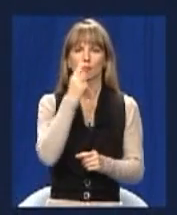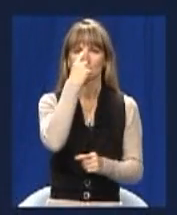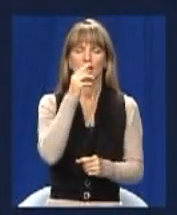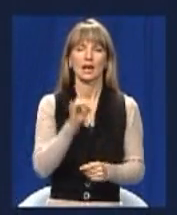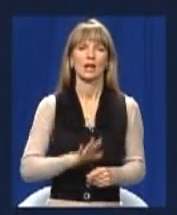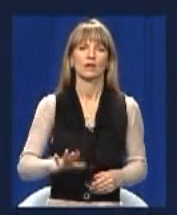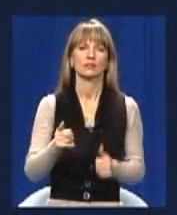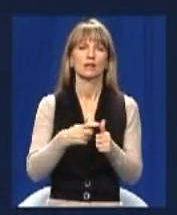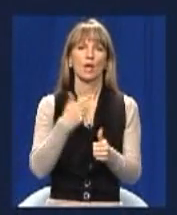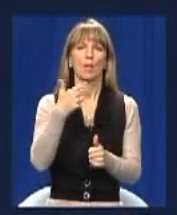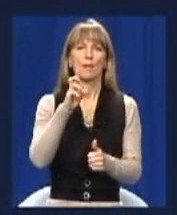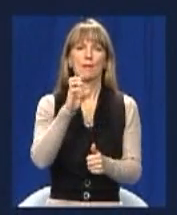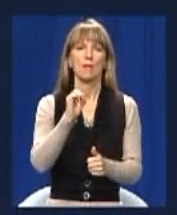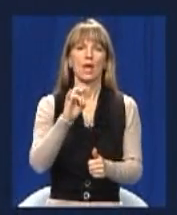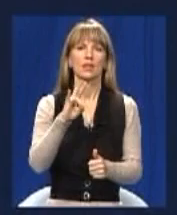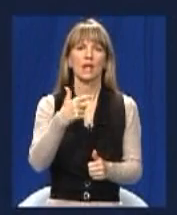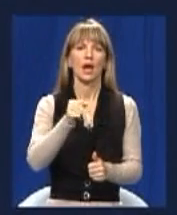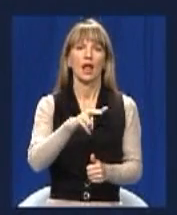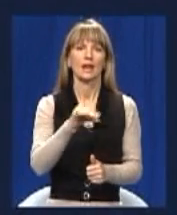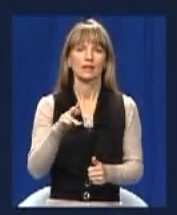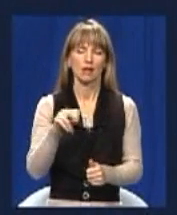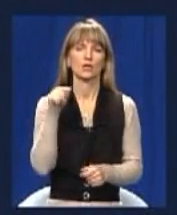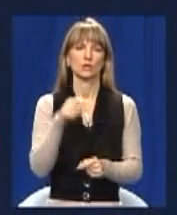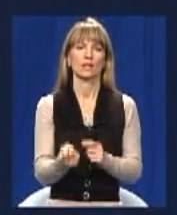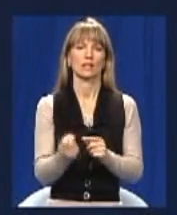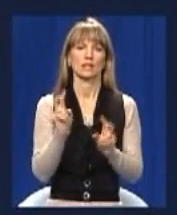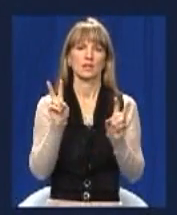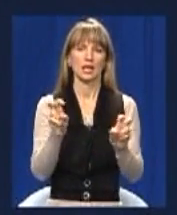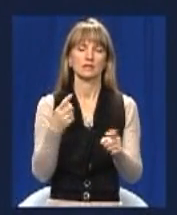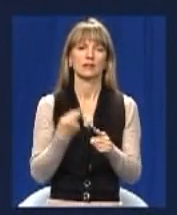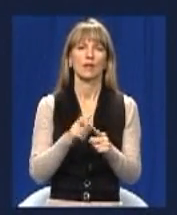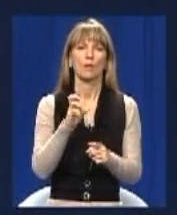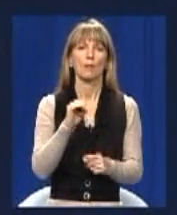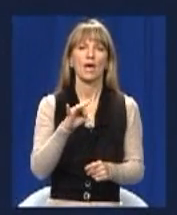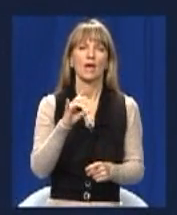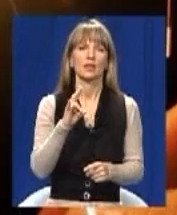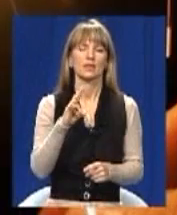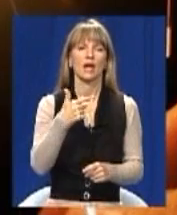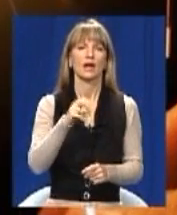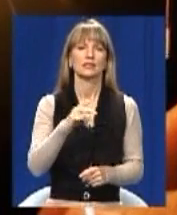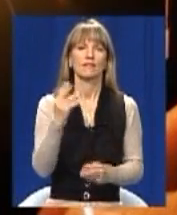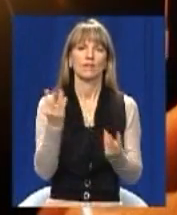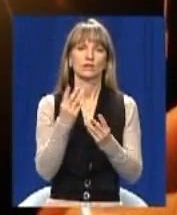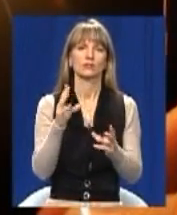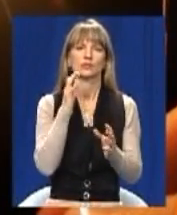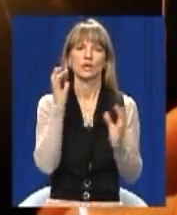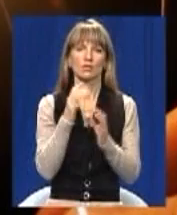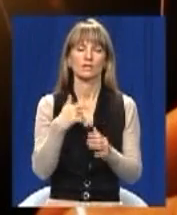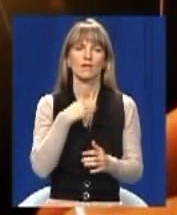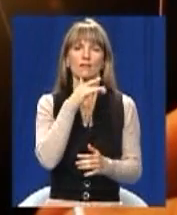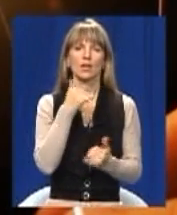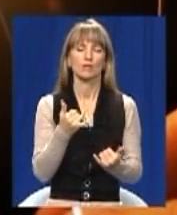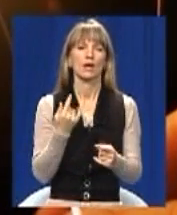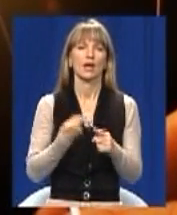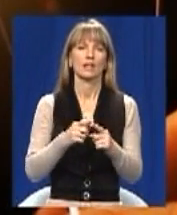який називався Бенгалія. Звідси і назва бенгальських вогників, що збереглася до наших часів. Розвиток бенгальського вогню